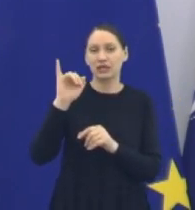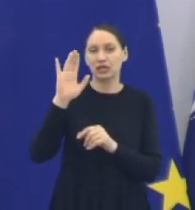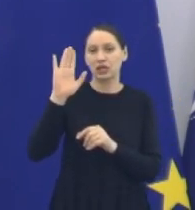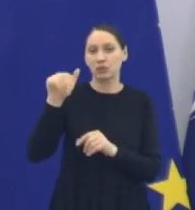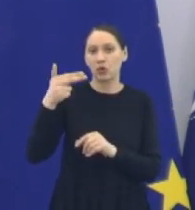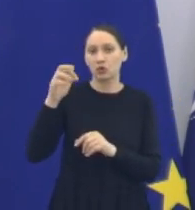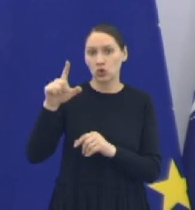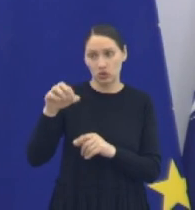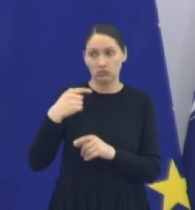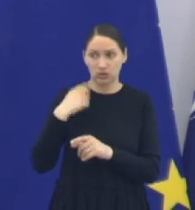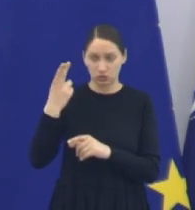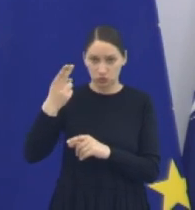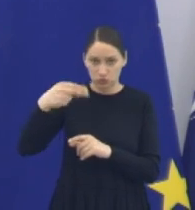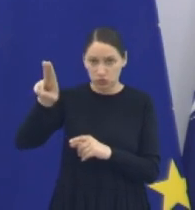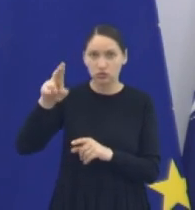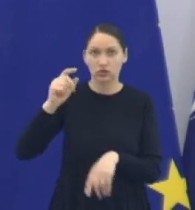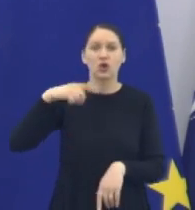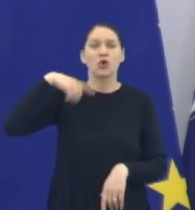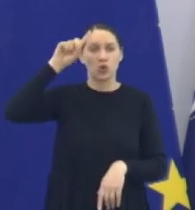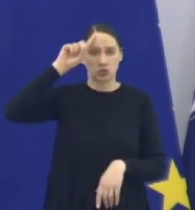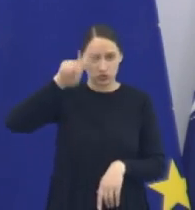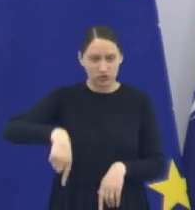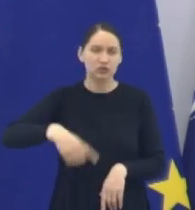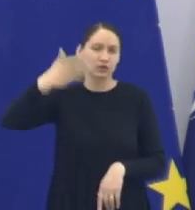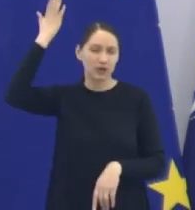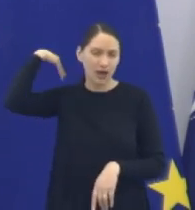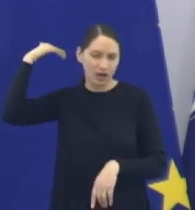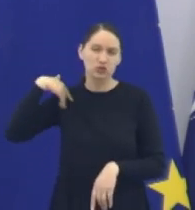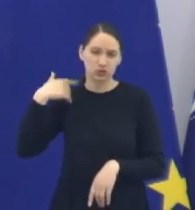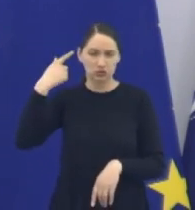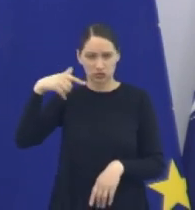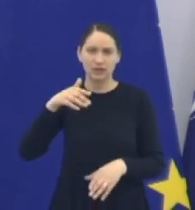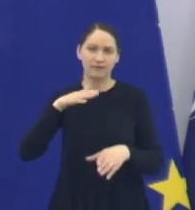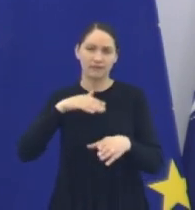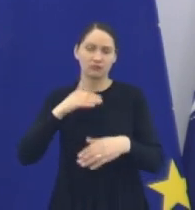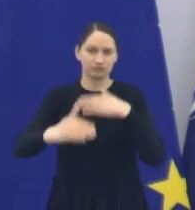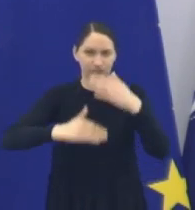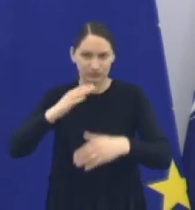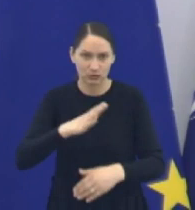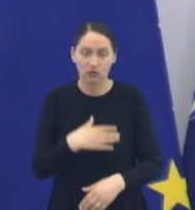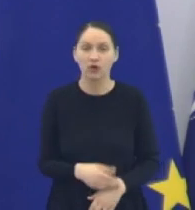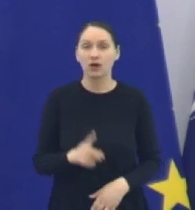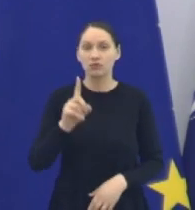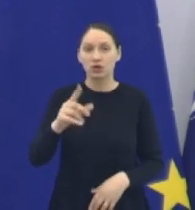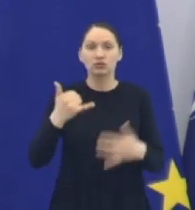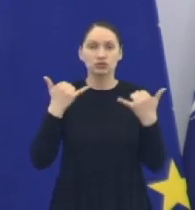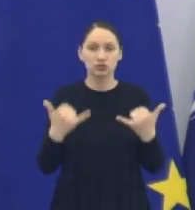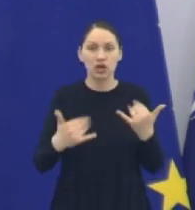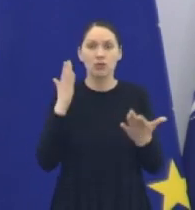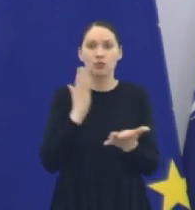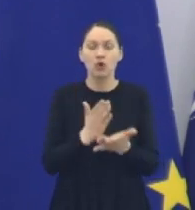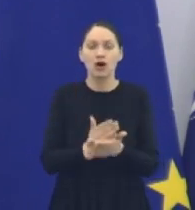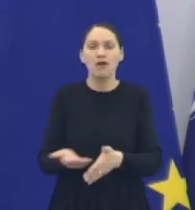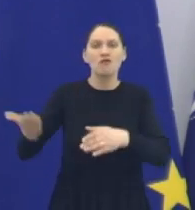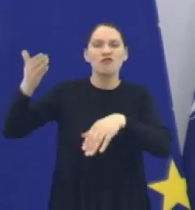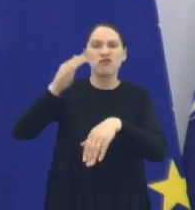ir, kaip jūs žinote, mes jau padarėme tuos sprendimus gerokai anksčiau. Šiandien, kas yra labai svarbu rinkti įrodymus